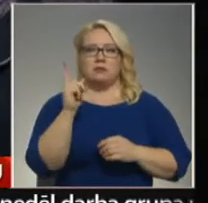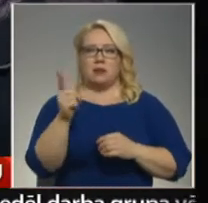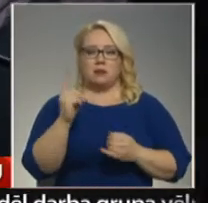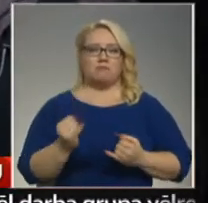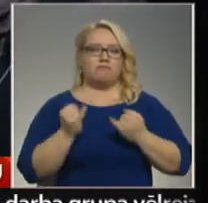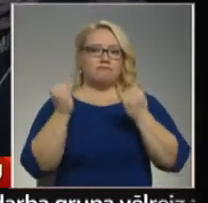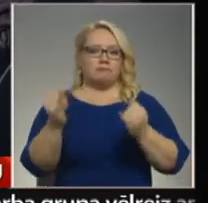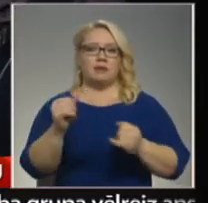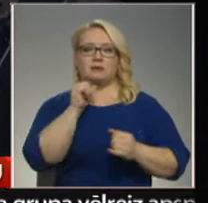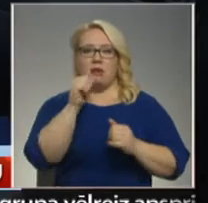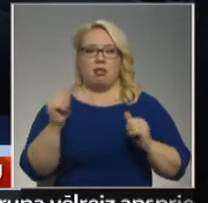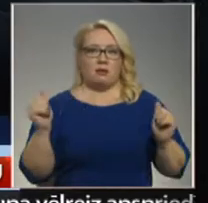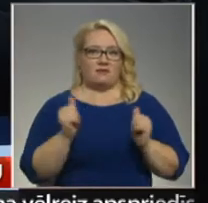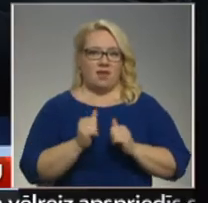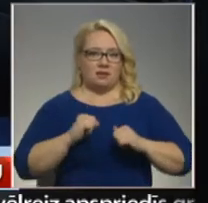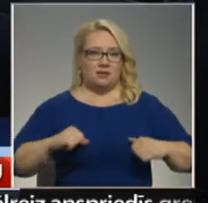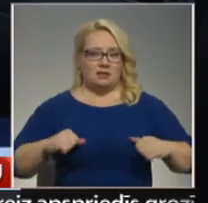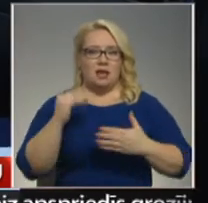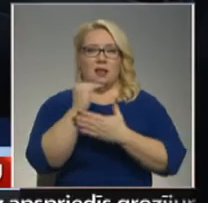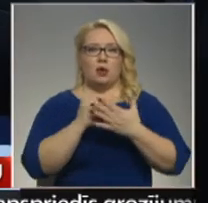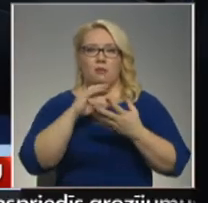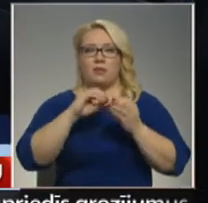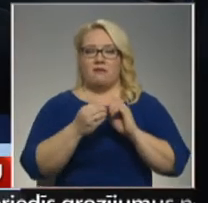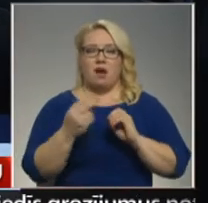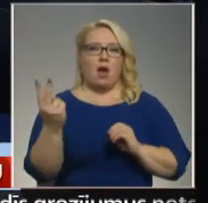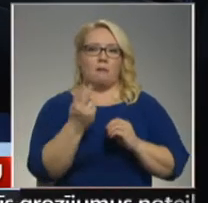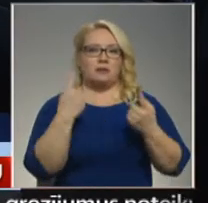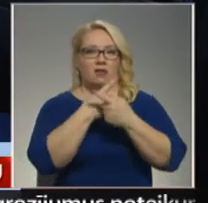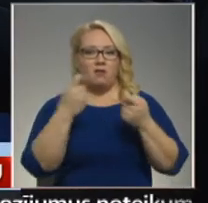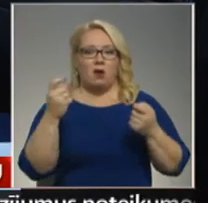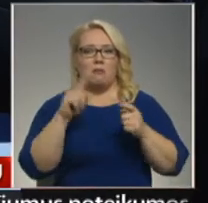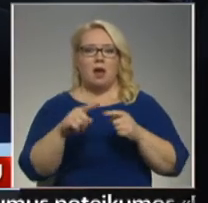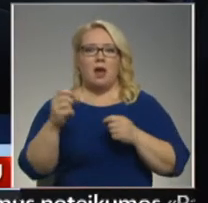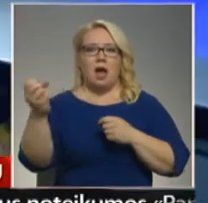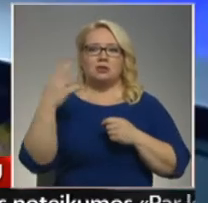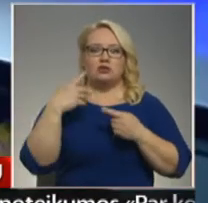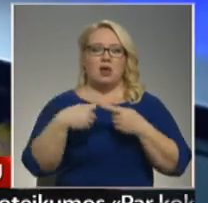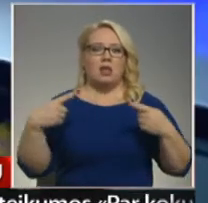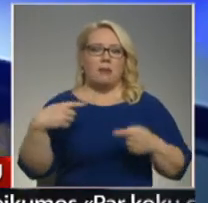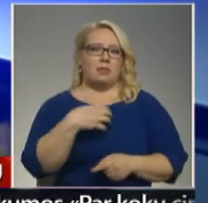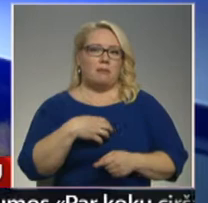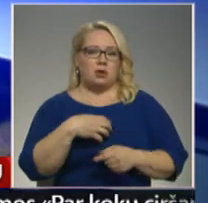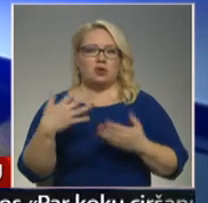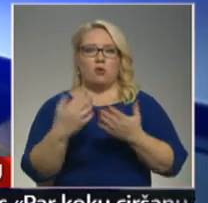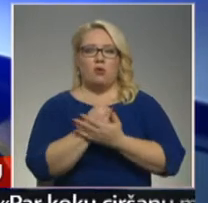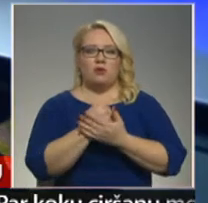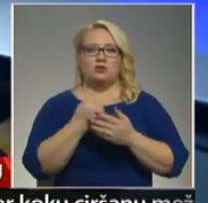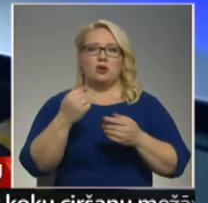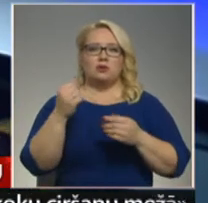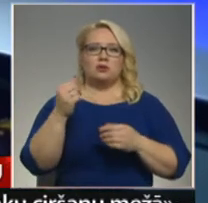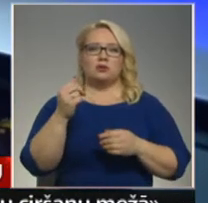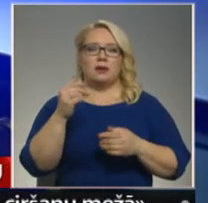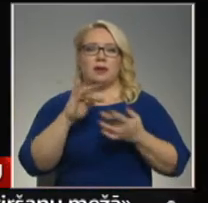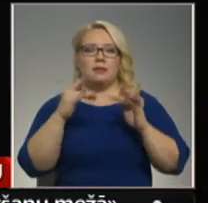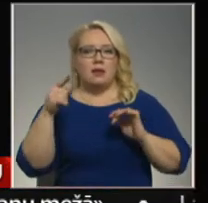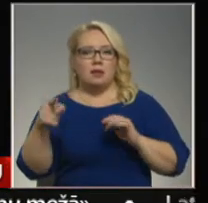dāvanā saņem zaļās vestes. Lai arī likums neievērots, abas informāciju par atstarojošu elementu nepieciešamību jau gūšas gan sociālajos tīklos,